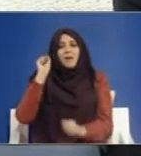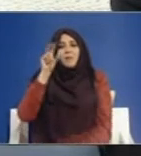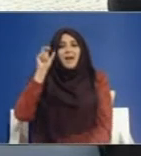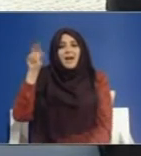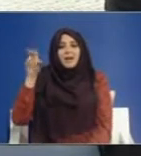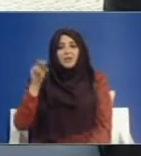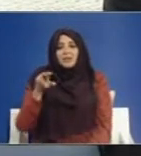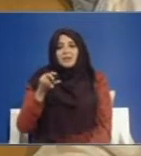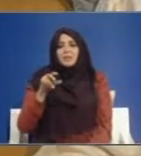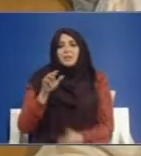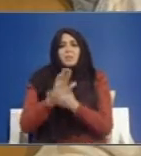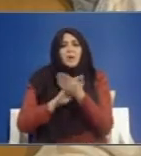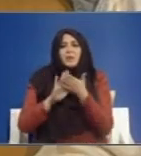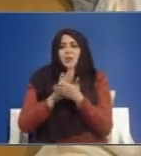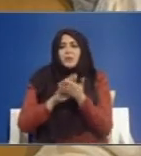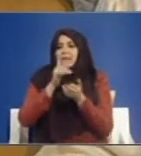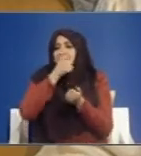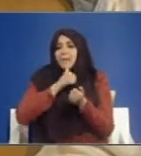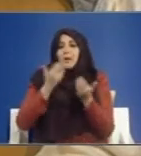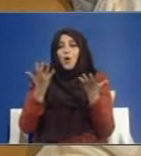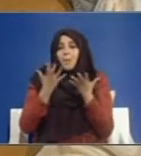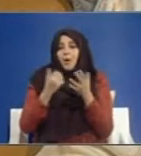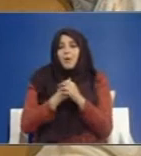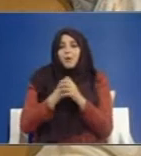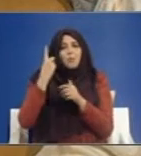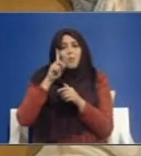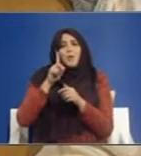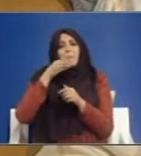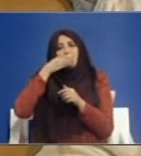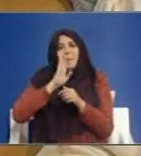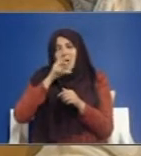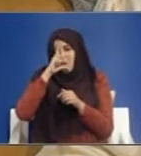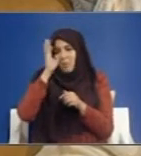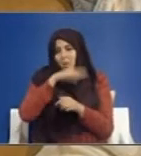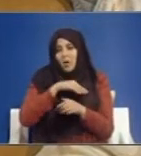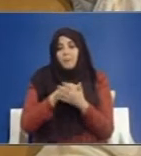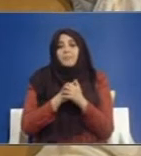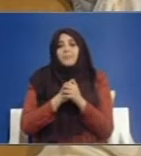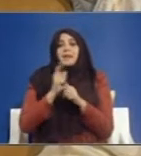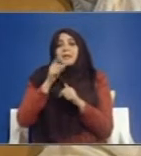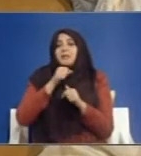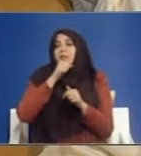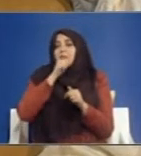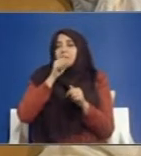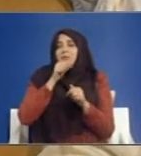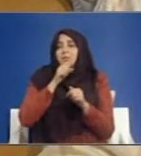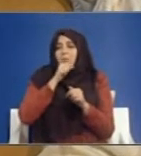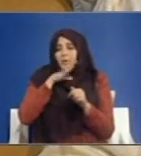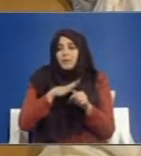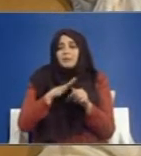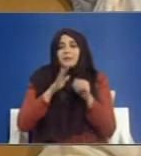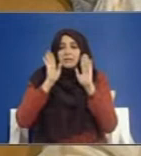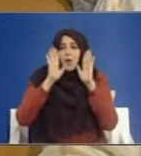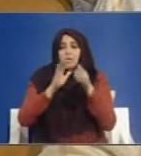الله، في حالة هموم كيفاش يكون الصبر؟ لا، عندنا كما قال النبي صلى الله عليه وسلم، ومن يصبر يصبره